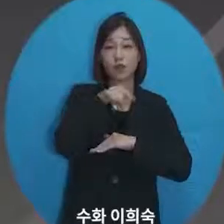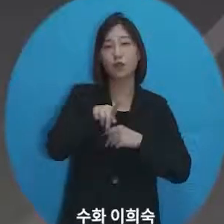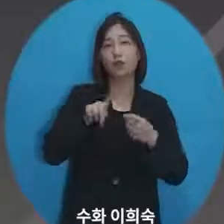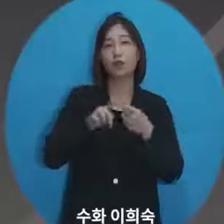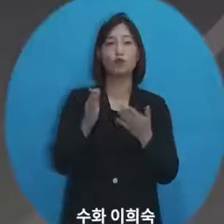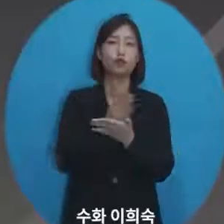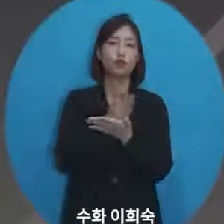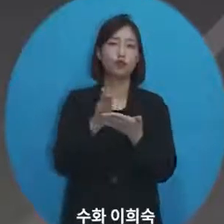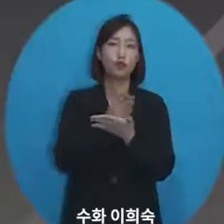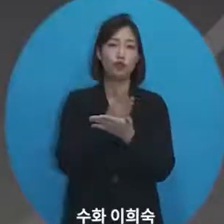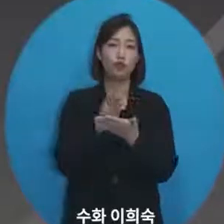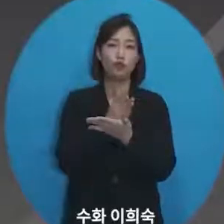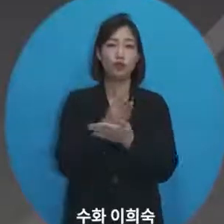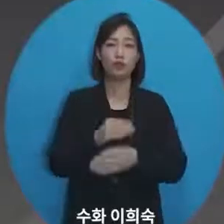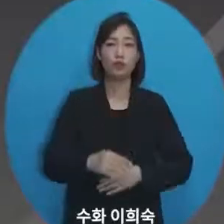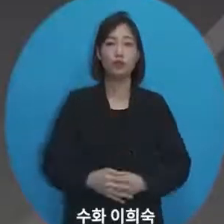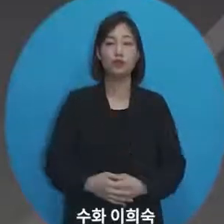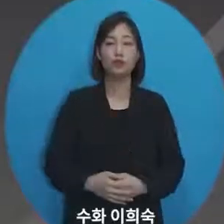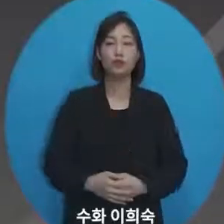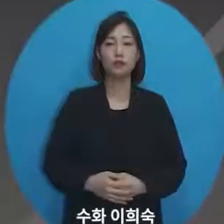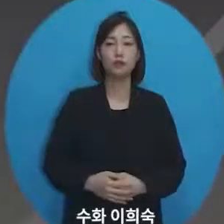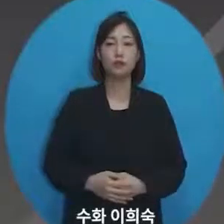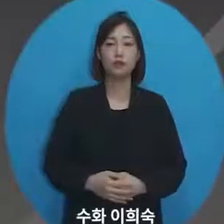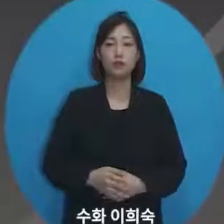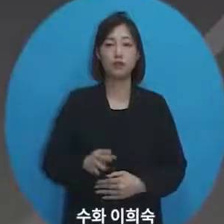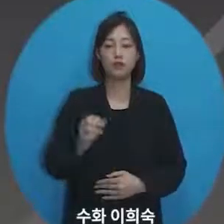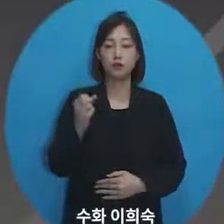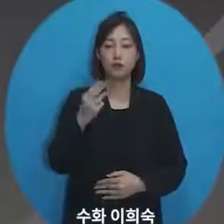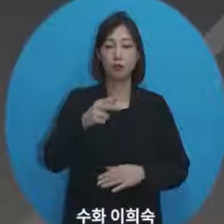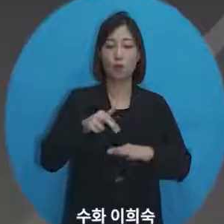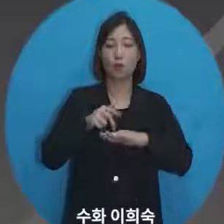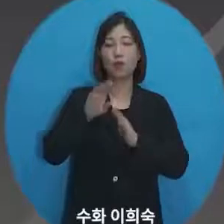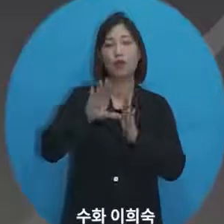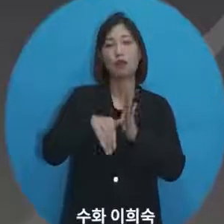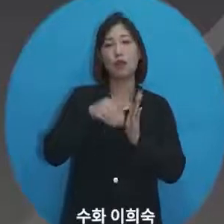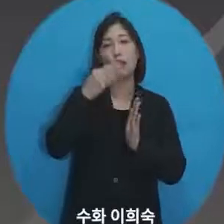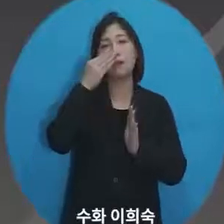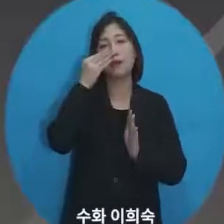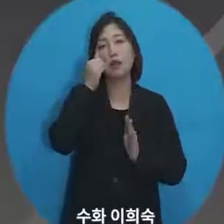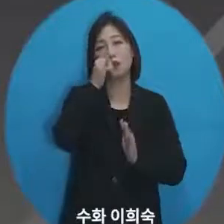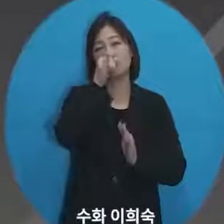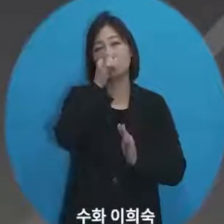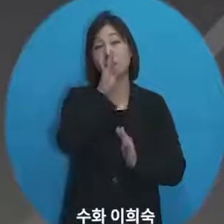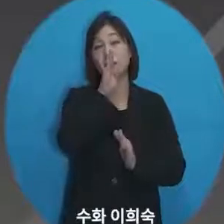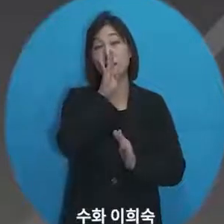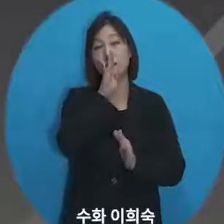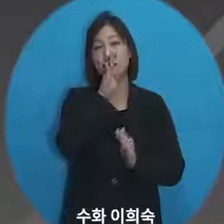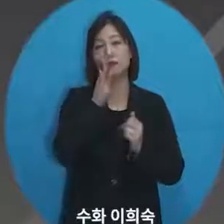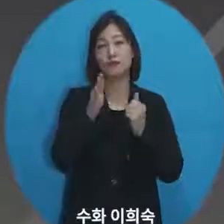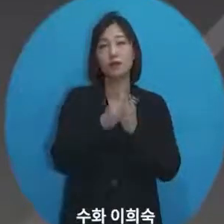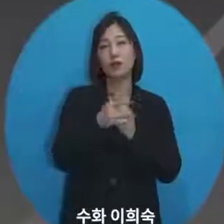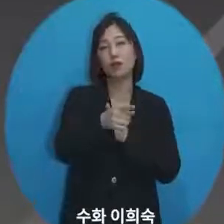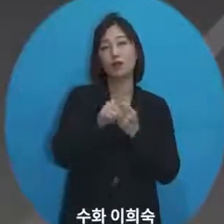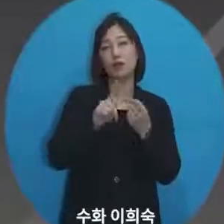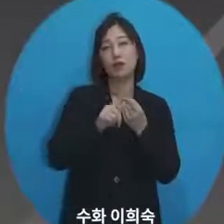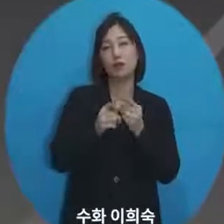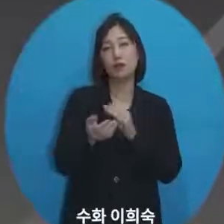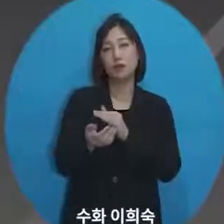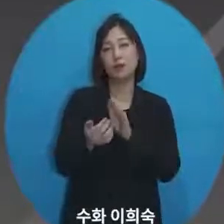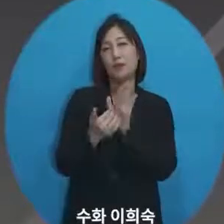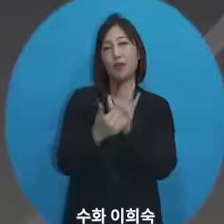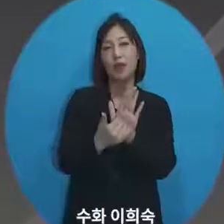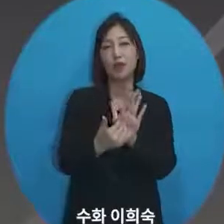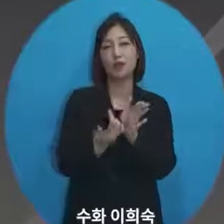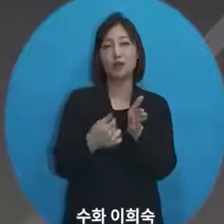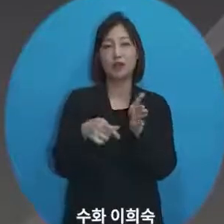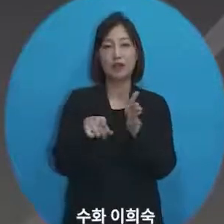계단의 끝부분, 계단코라고 하는데요. 그 부분에 논슬립들이 미끄럼 방지 재질들이 설치되는 것을 볼 수 있는데